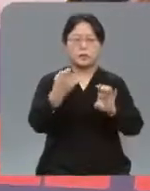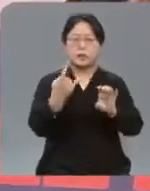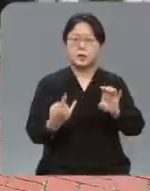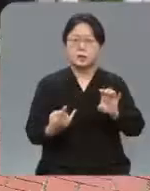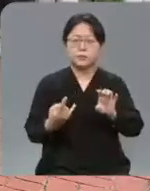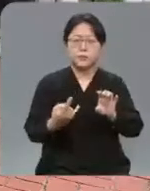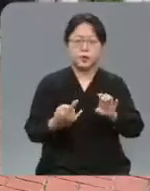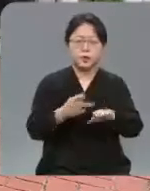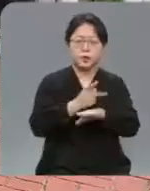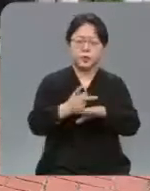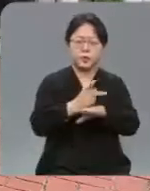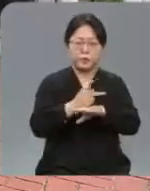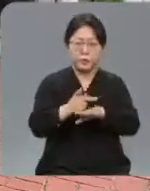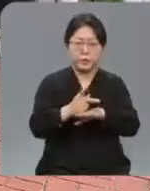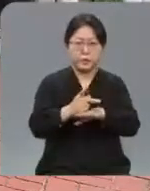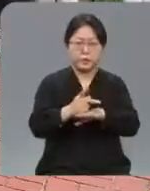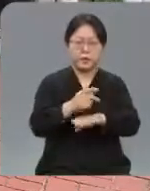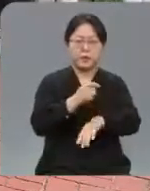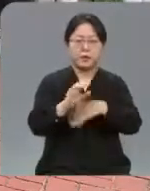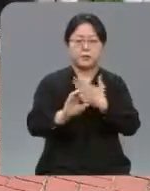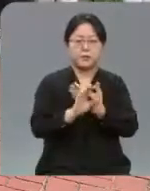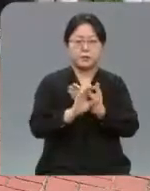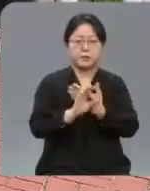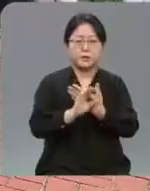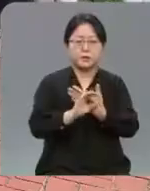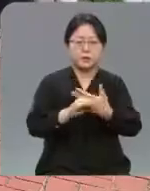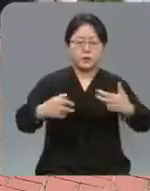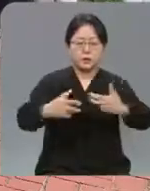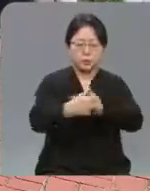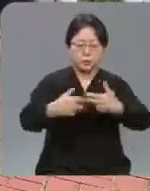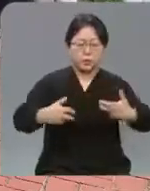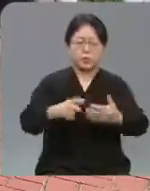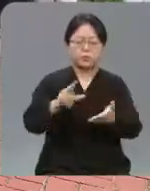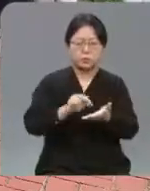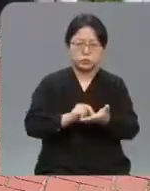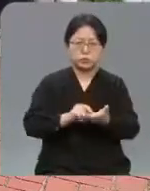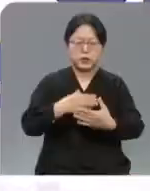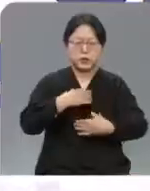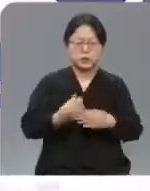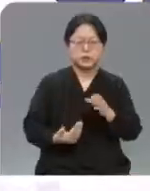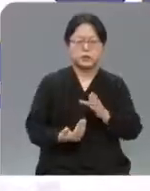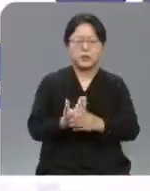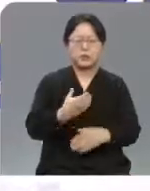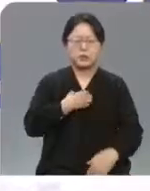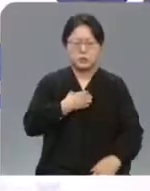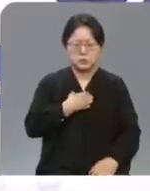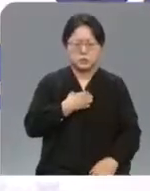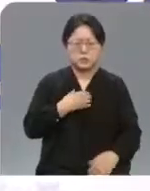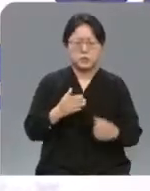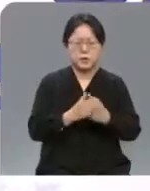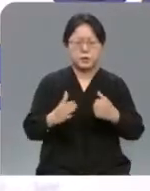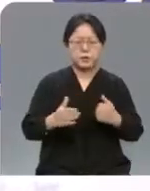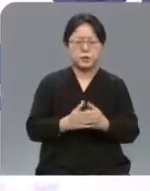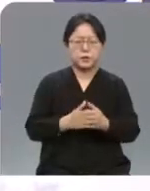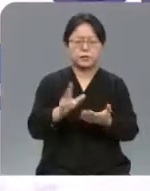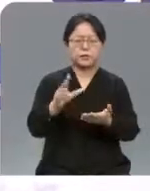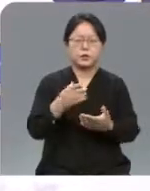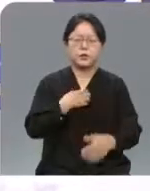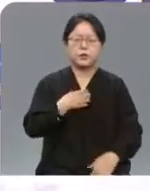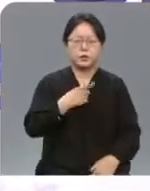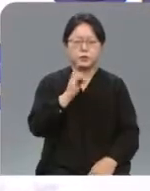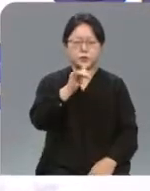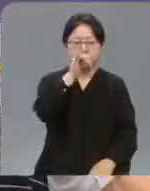열차가 순천 한복판을 관통하게 되면 교통체증과 안전사고 우울해 도심이 양분 될 수밖에 없다고